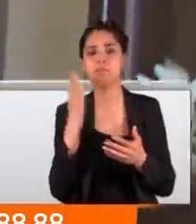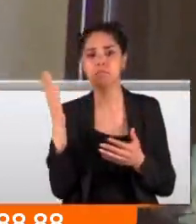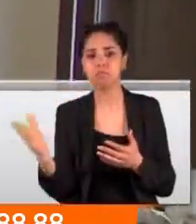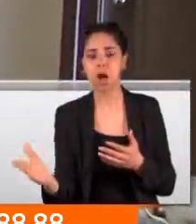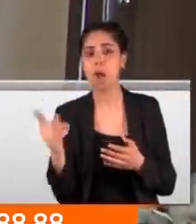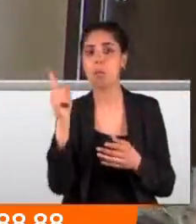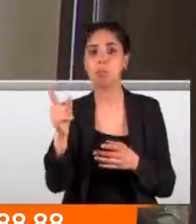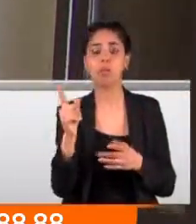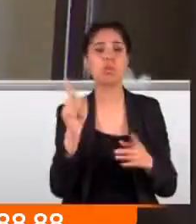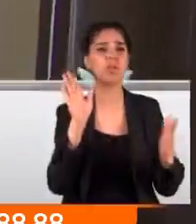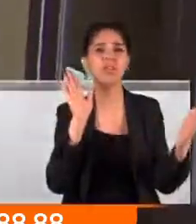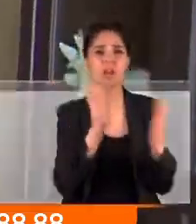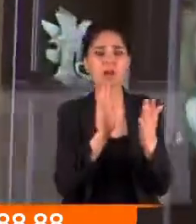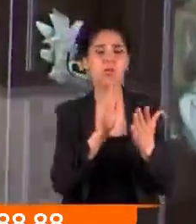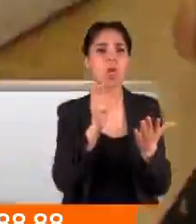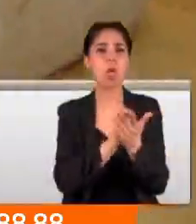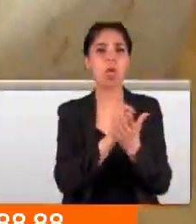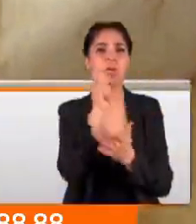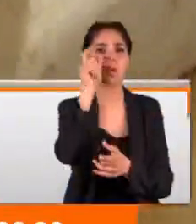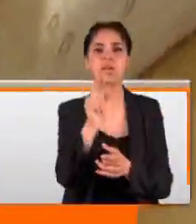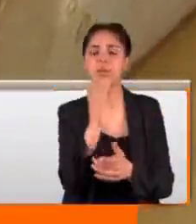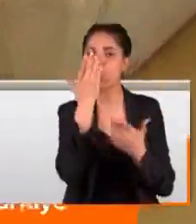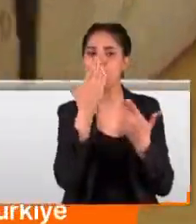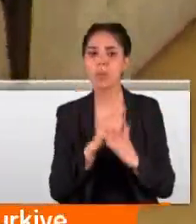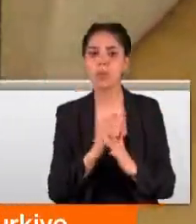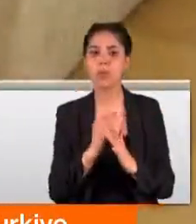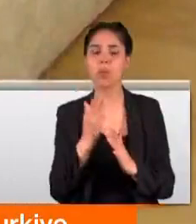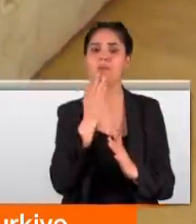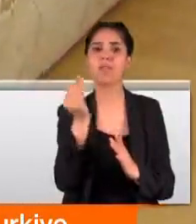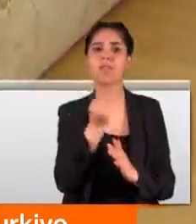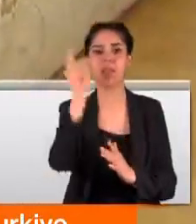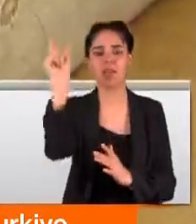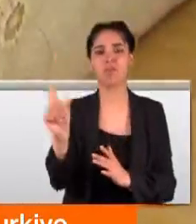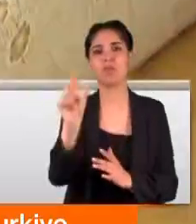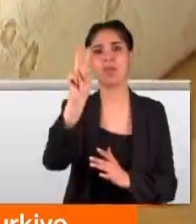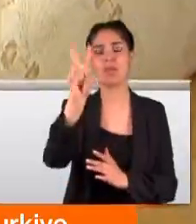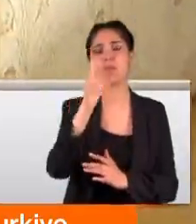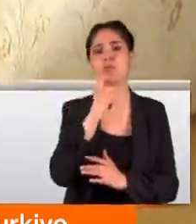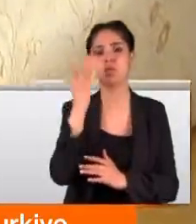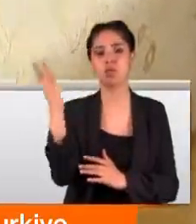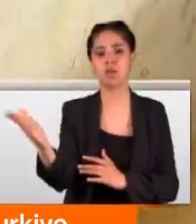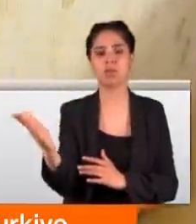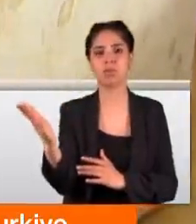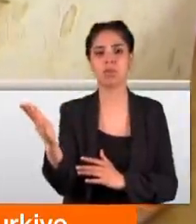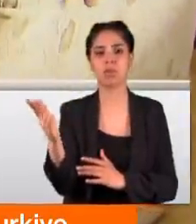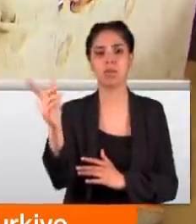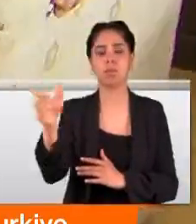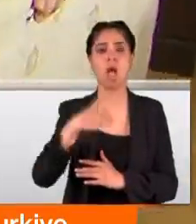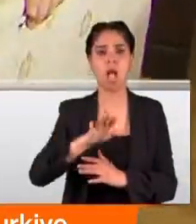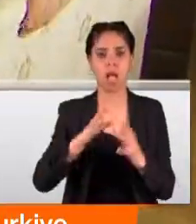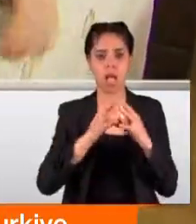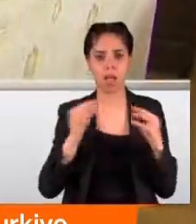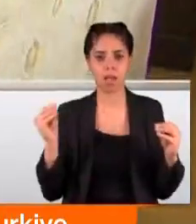ama bunun Bedelini ödeyen yoktu hayatının baharında Deniz 23 yaşında Oh yaşında hem